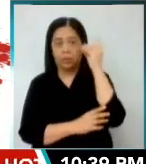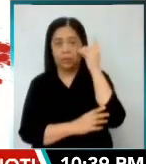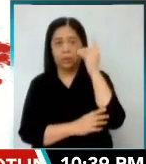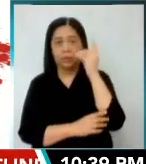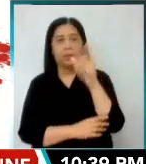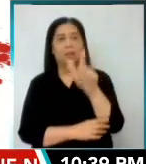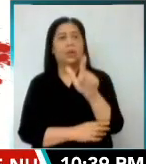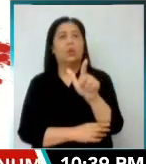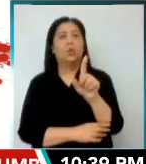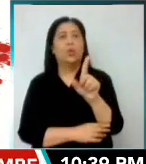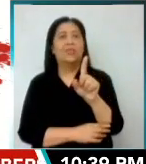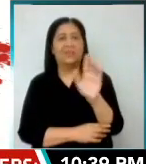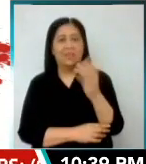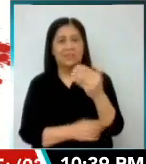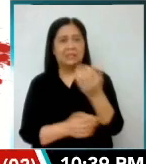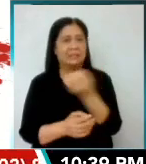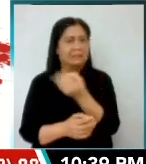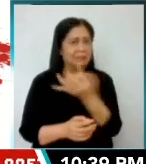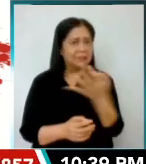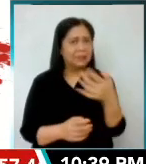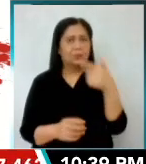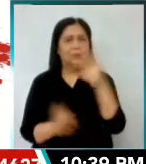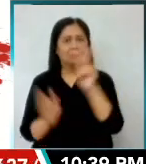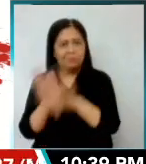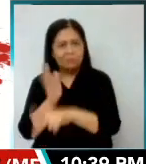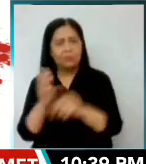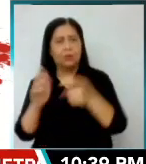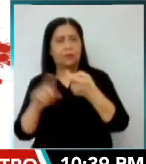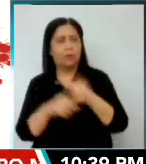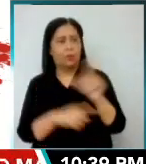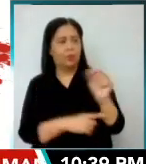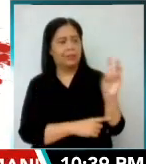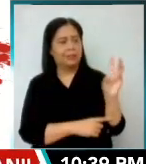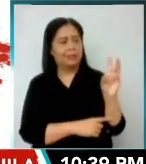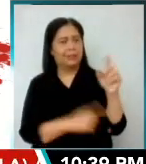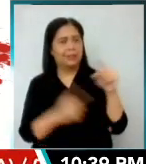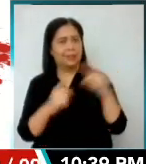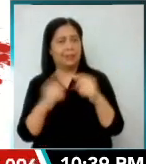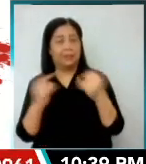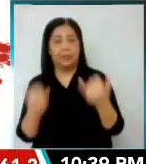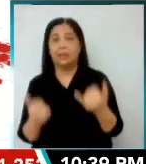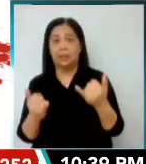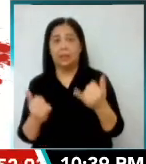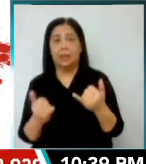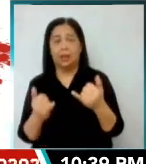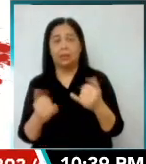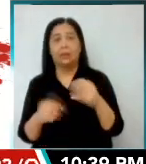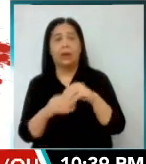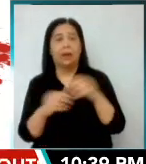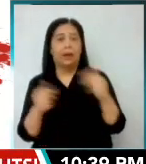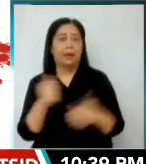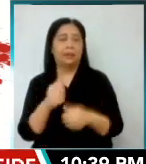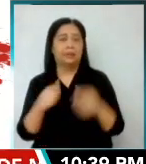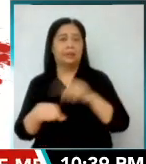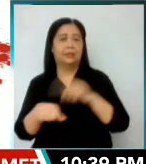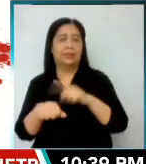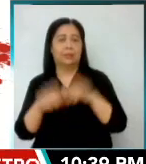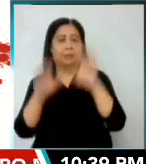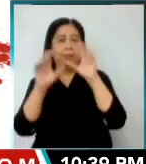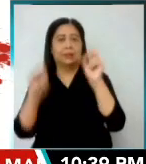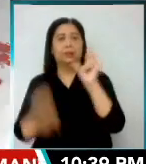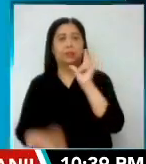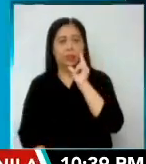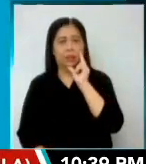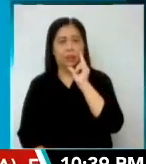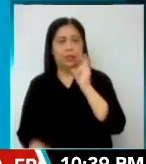ika-21 mamamahayag na napatay mula 2016 hanggang sa kasalukuyan sa clown ng administrasyong Duterte. Mula